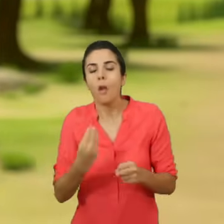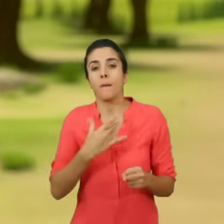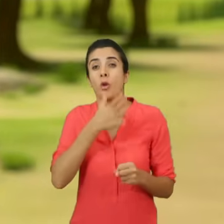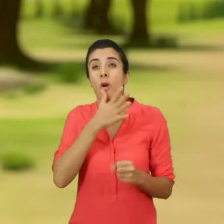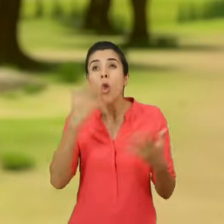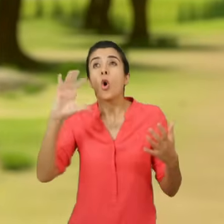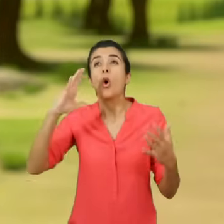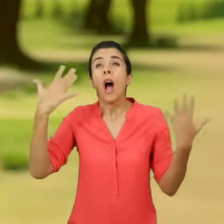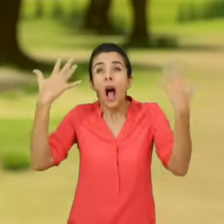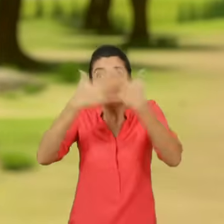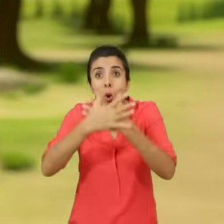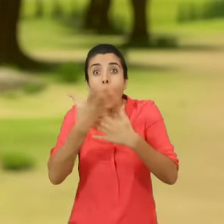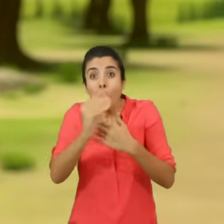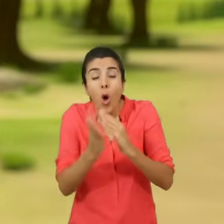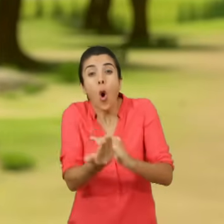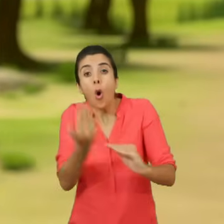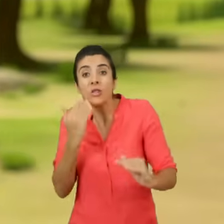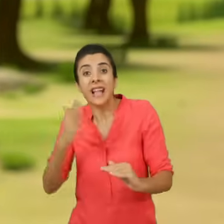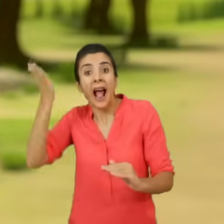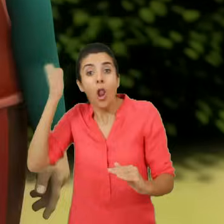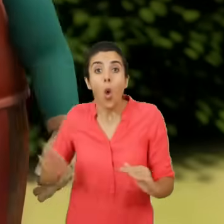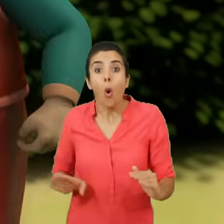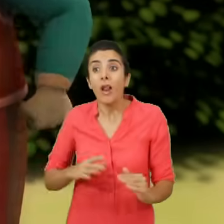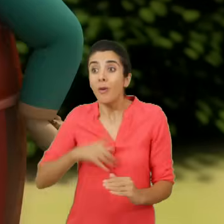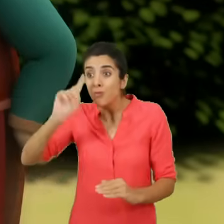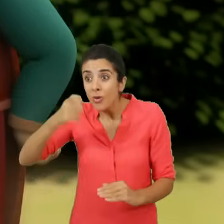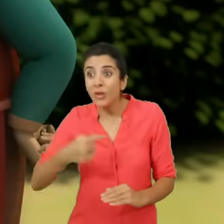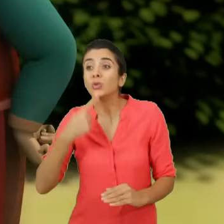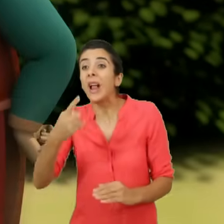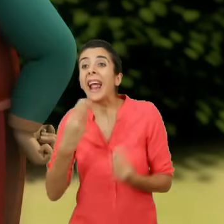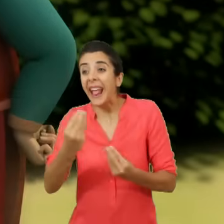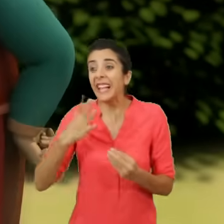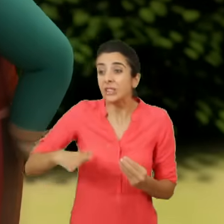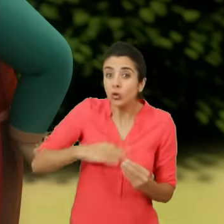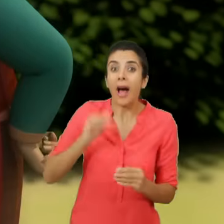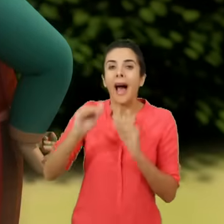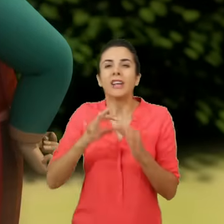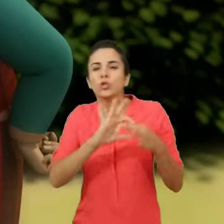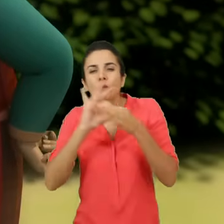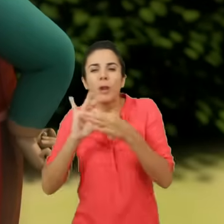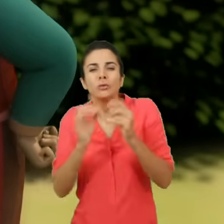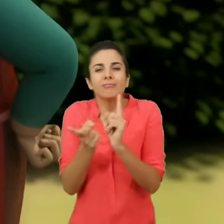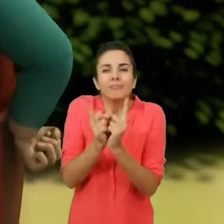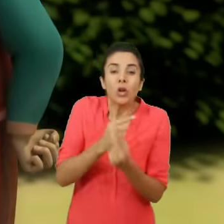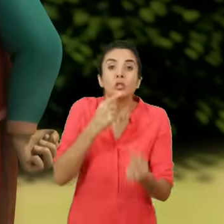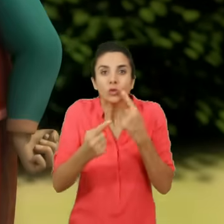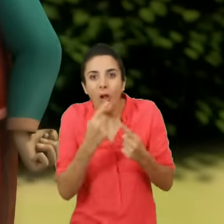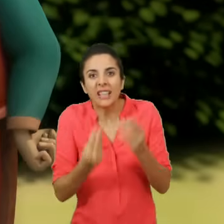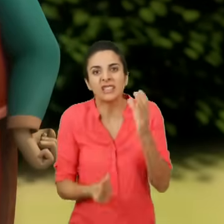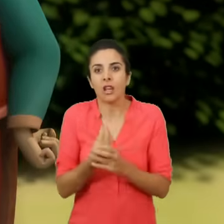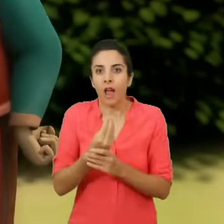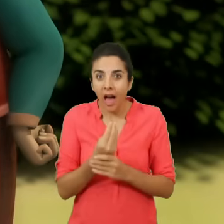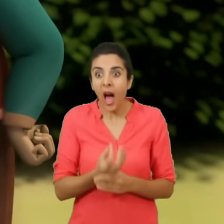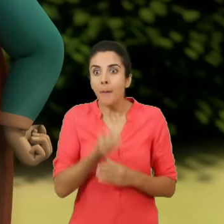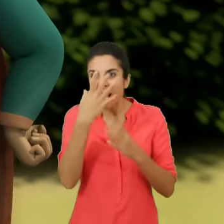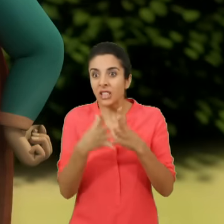Keloğlan'ı bulup iyi dilekler dilemesini sağlamalıyız. Demek öyle dedi. Bahçem yok oldu. Bu tam Keloğlan'a